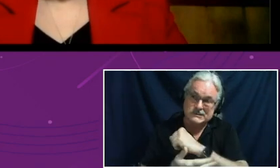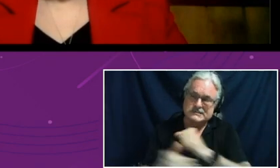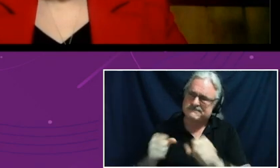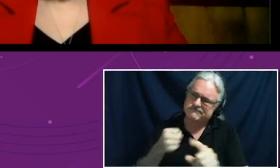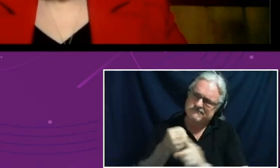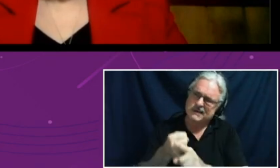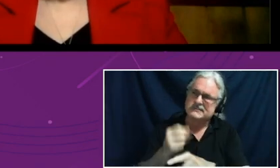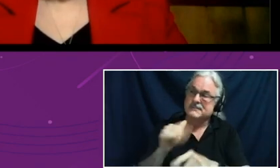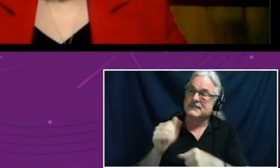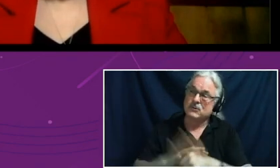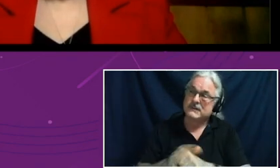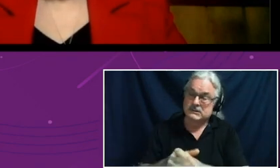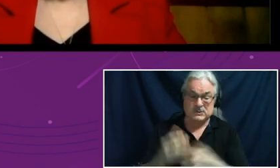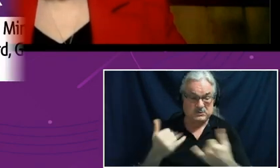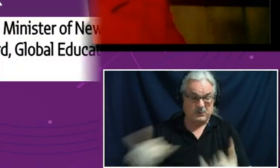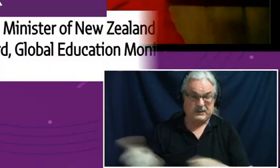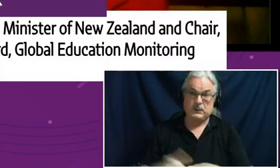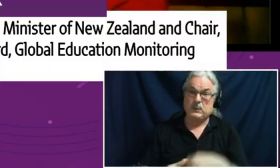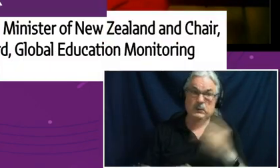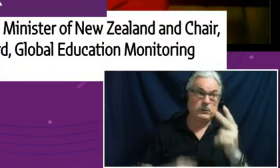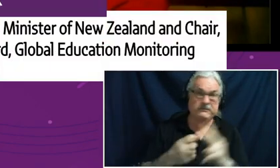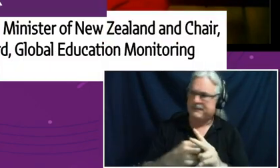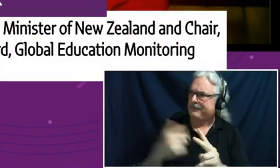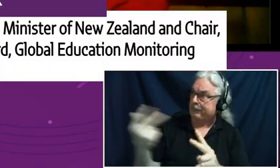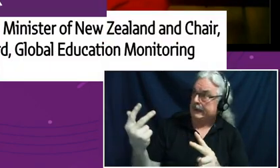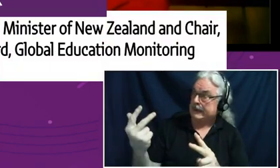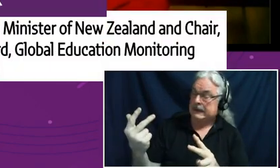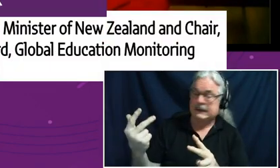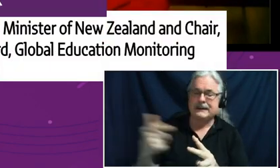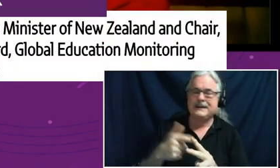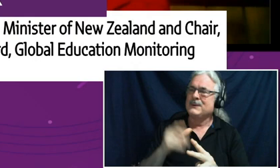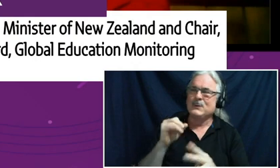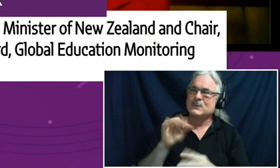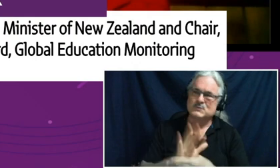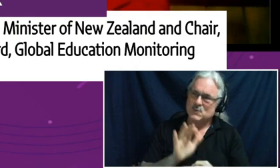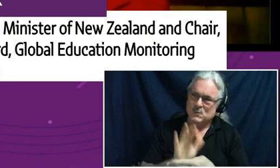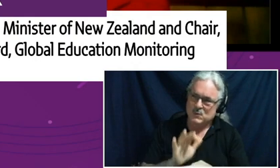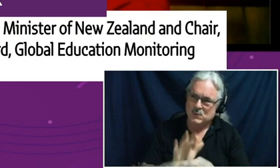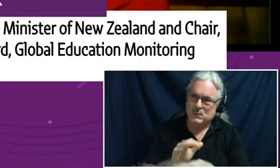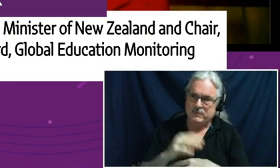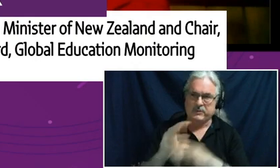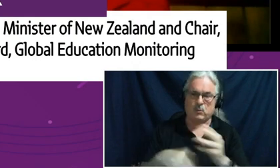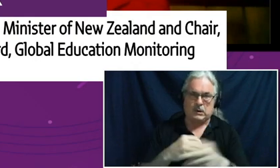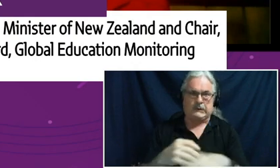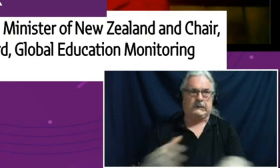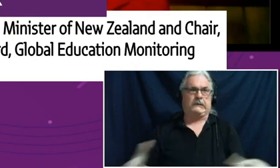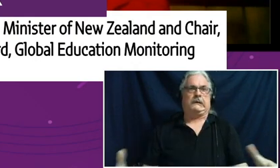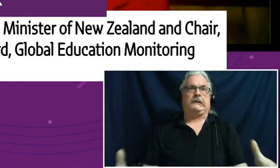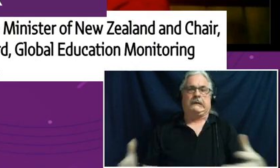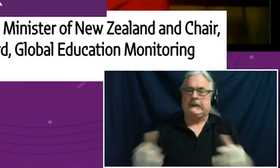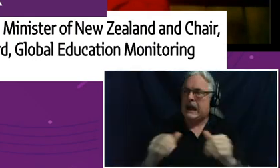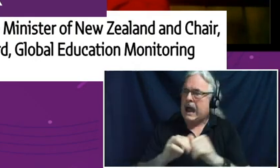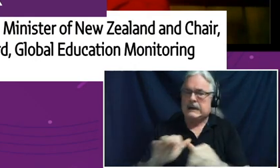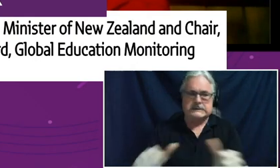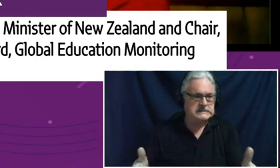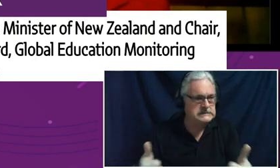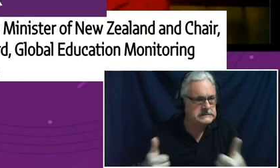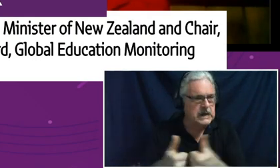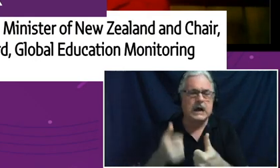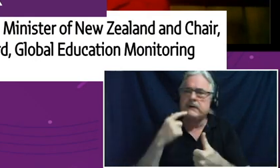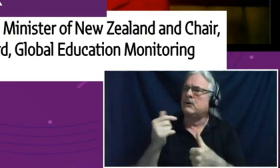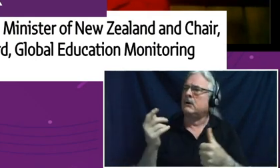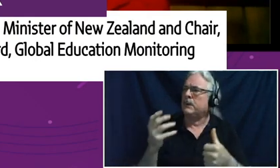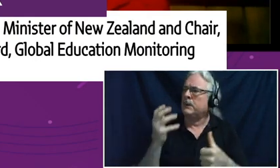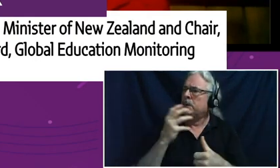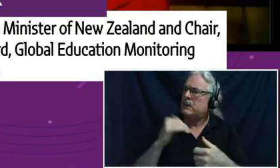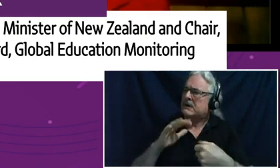pays. 2 élèves sur 3 ne sont pas encore retournés à l'école. Le monde a été pris au dépourvu par l'ampleur du